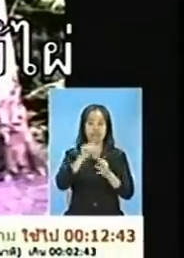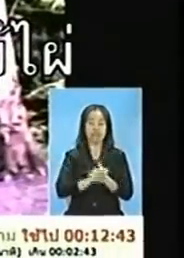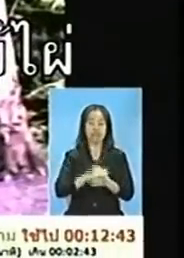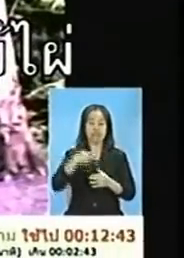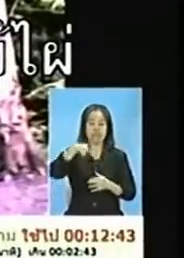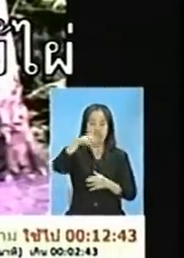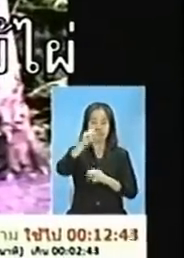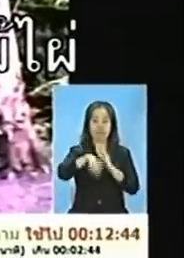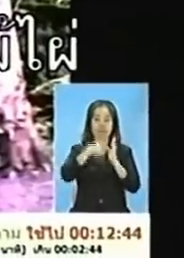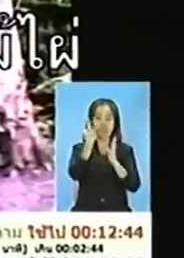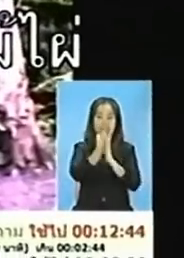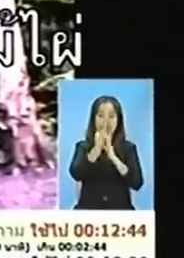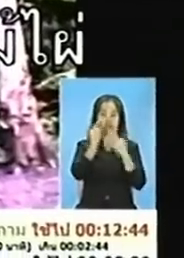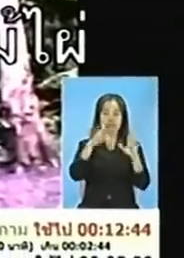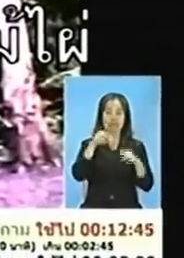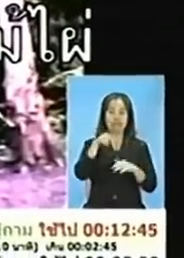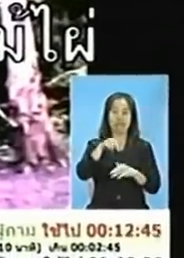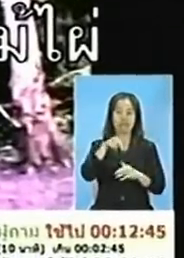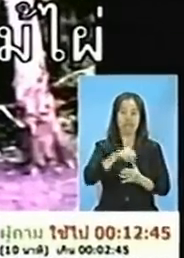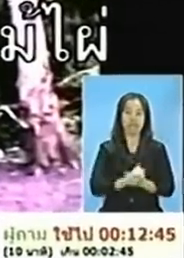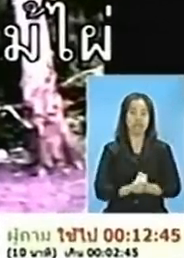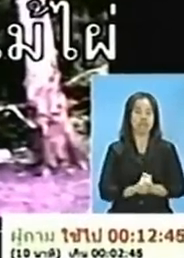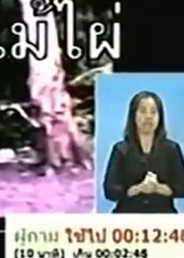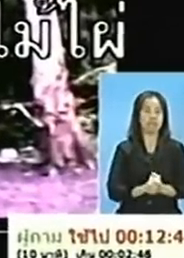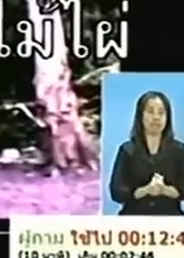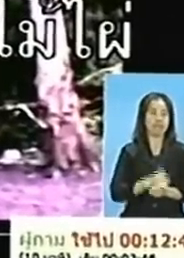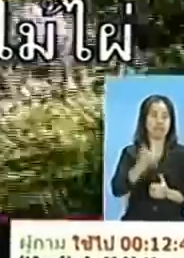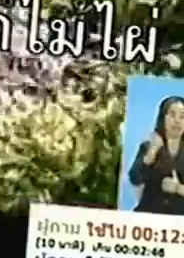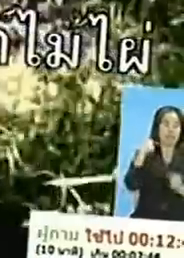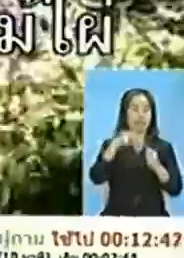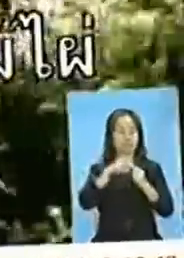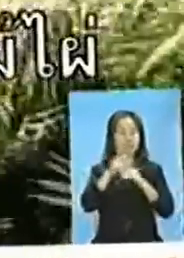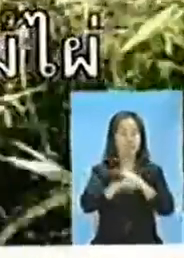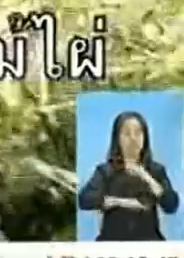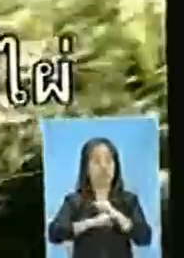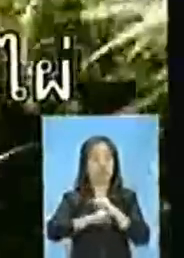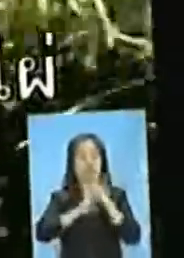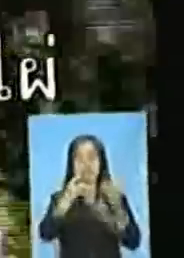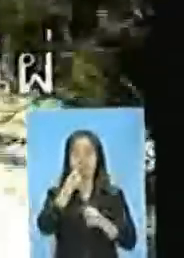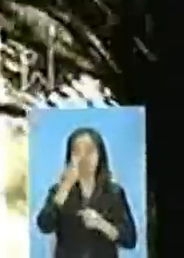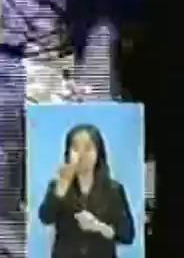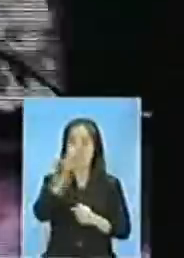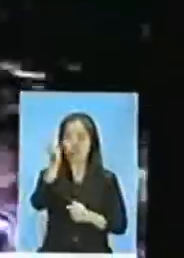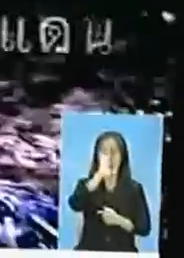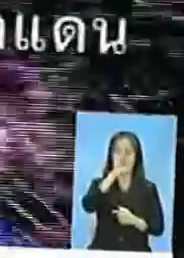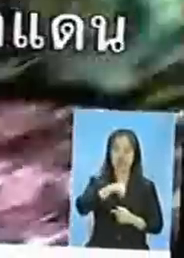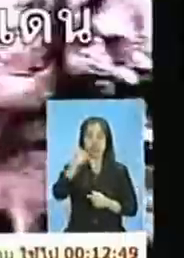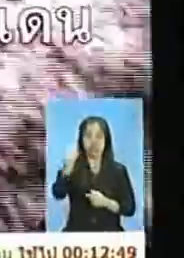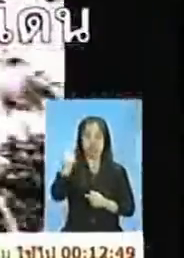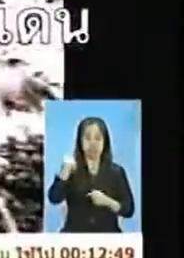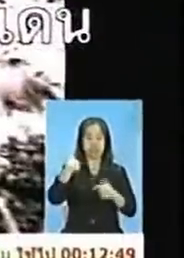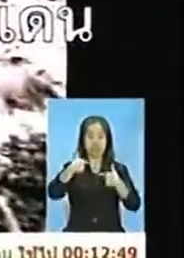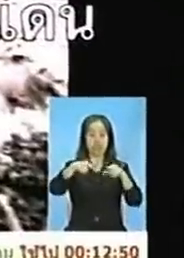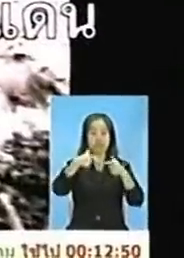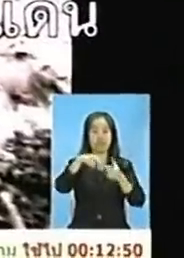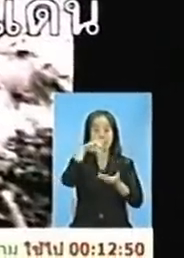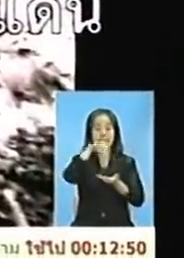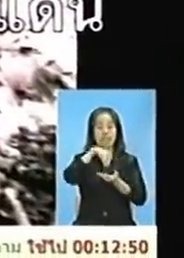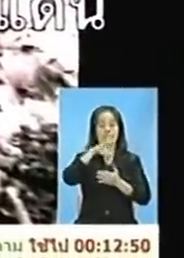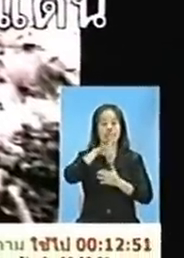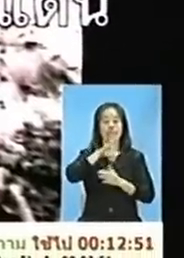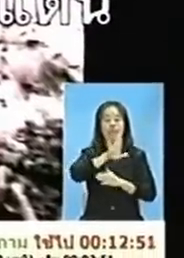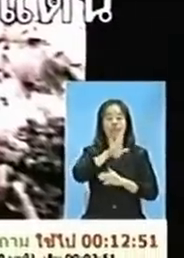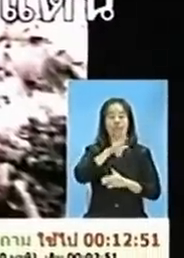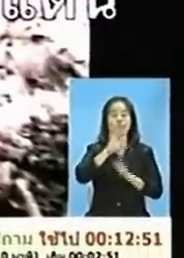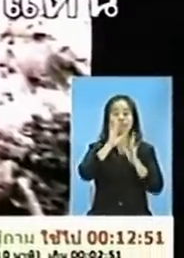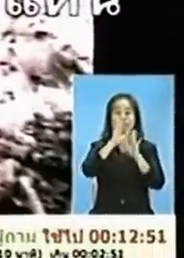มอีกเอาอีกแล้วผ่านที่เดิมหลักฐานไม่มีพูดปากเปล่าผมมีคลิปมาฝากวันหลังหัดทำคลิป